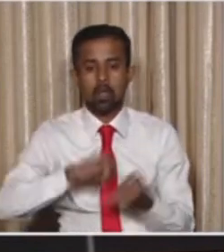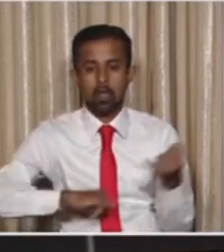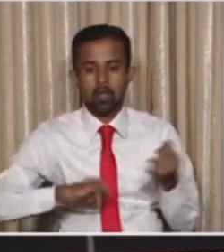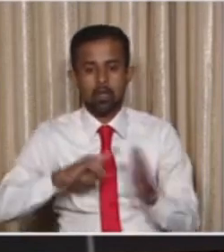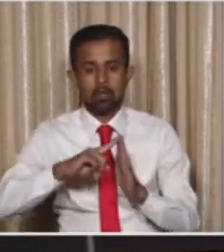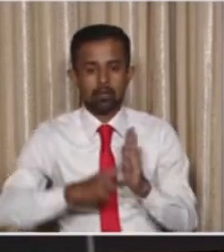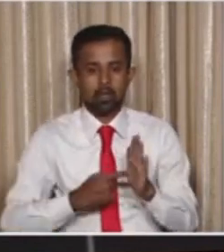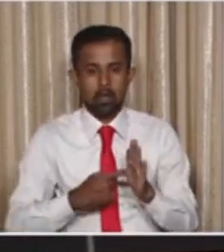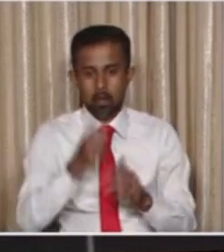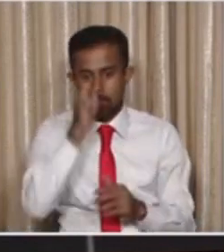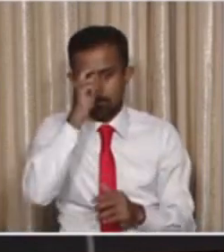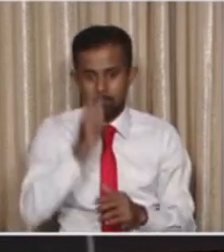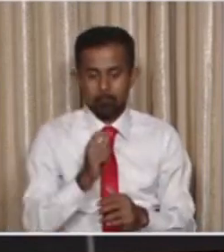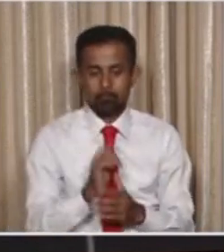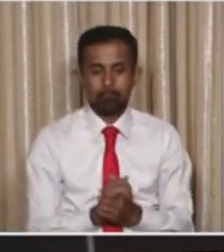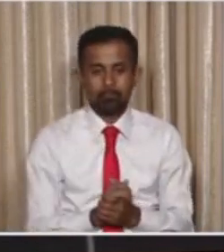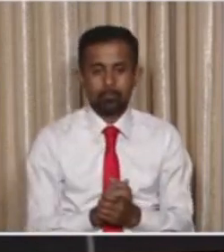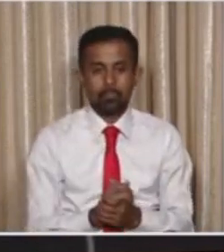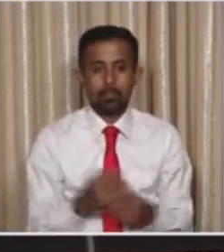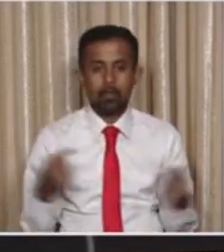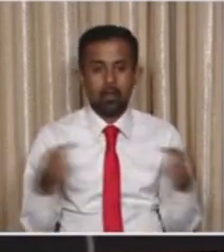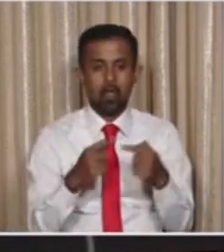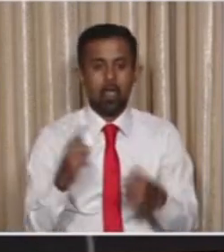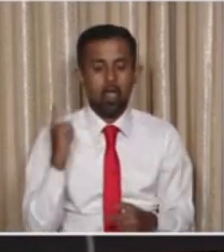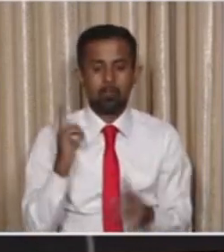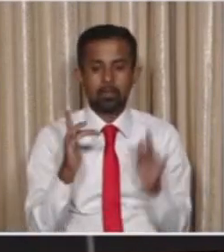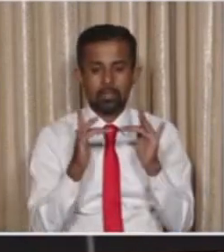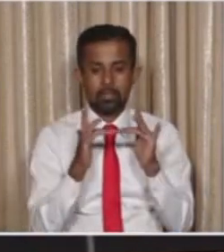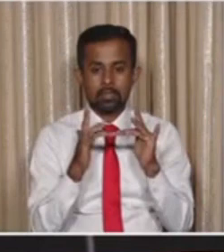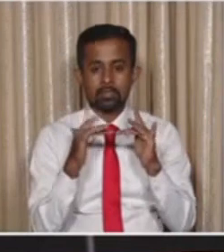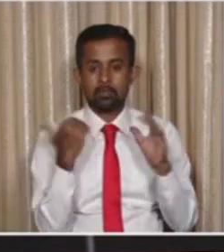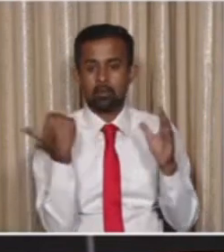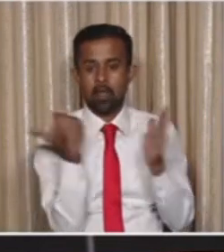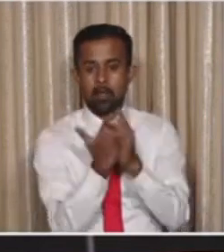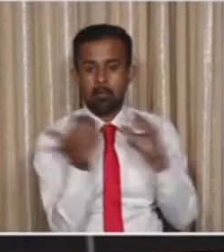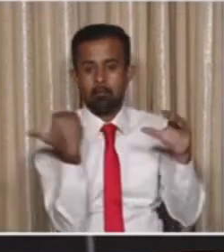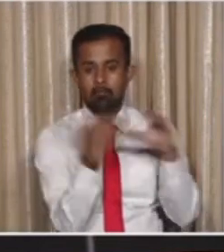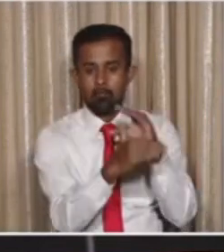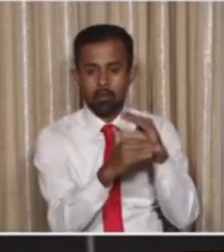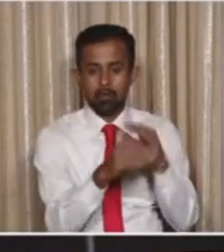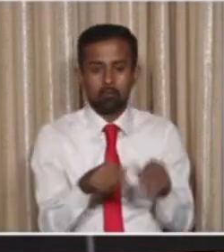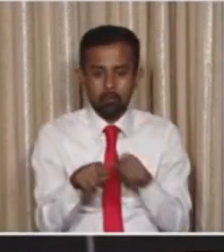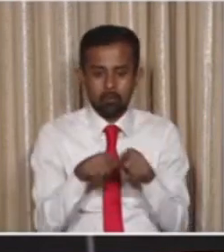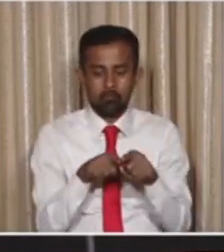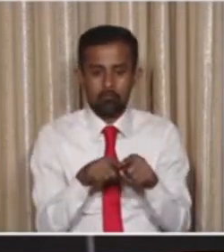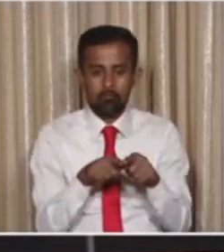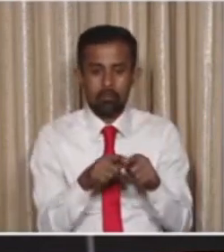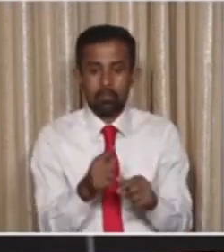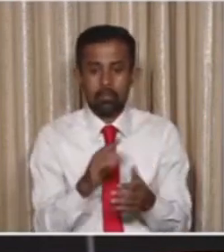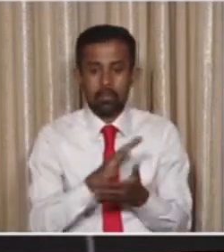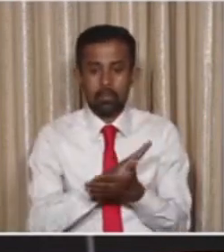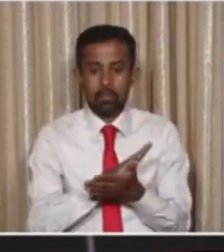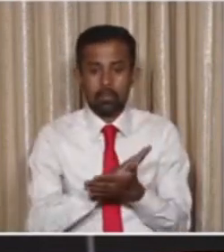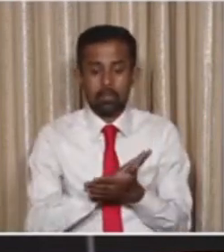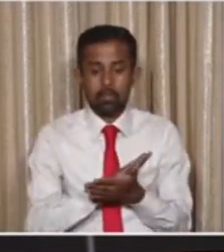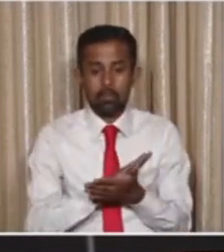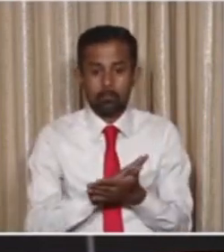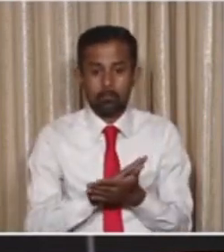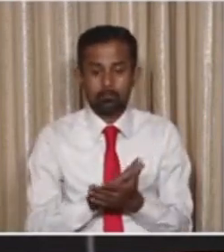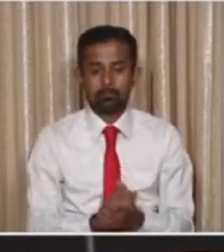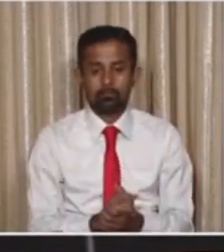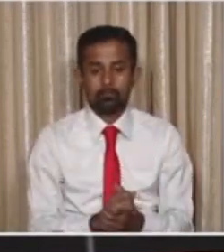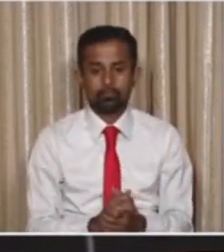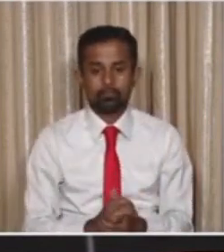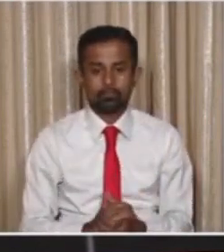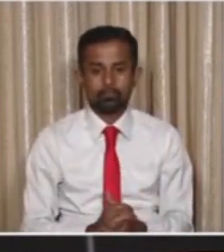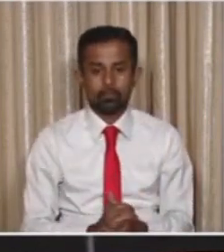ජයනත් කොළඹගේ මහත්මයා. නාවක හමුදාපතිට ඊමේල් පණිවිඩය යවනකොට එහි කියලා තියෙන්නේ මේ විදිහට. HE'd president has directed